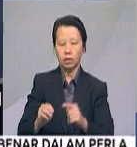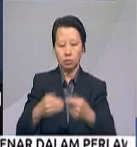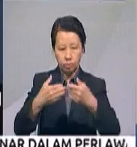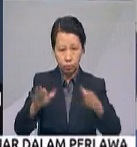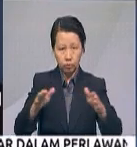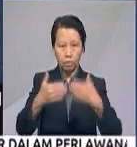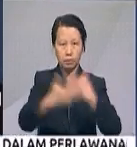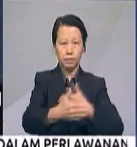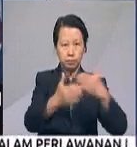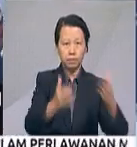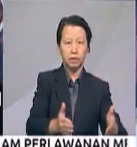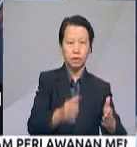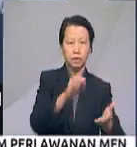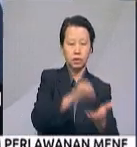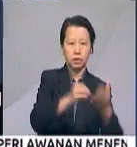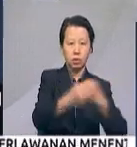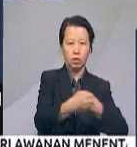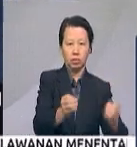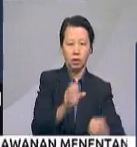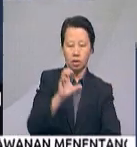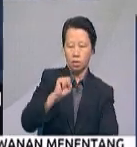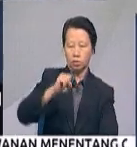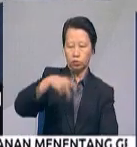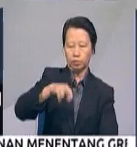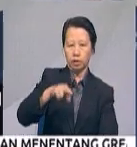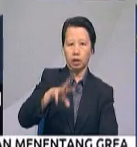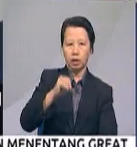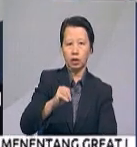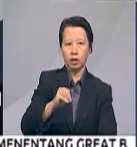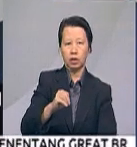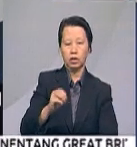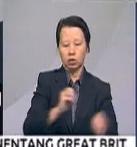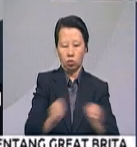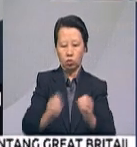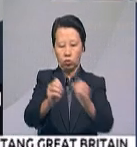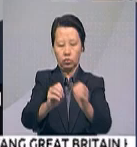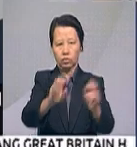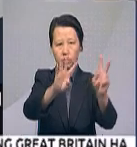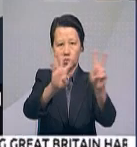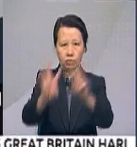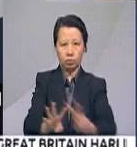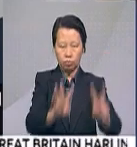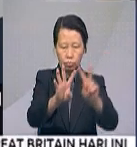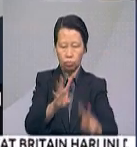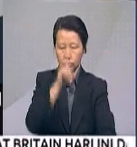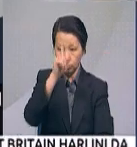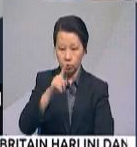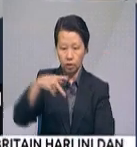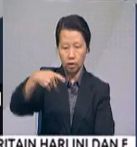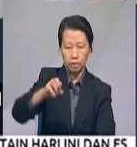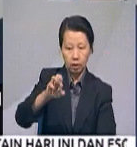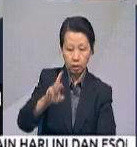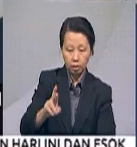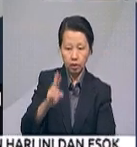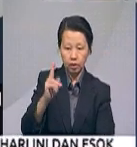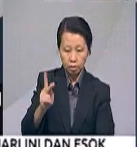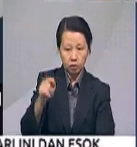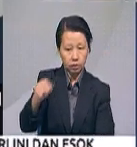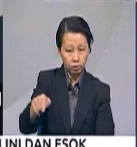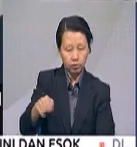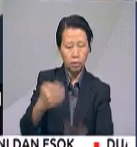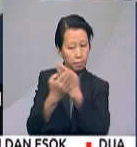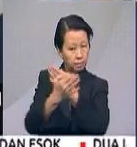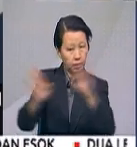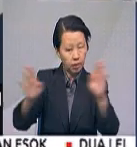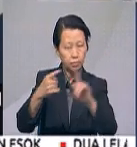membuka bilik gerakannya di Pejabat SPRM yang beroperasi 24 jam untuk memastikan PRK Tanjung Piai bebas